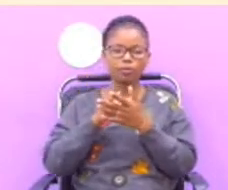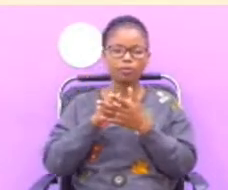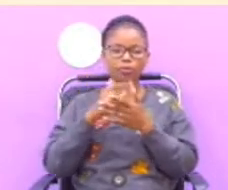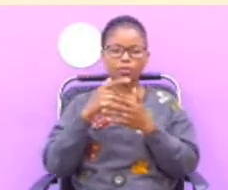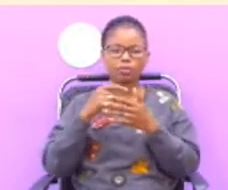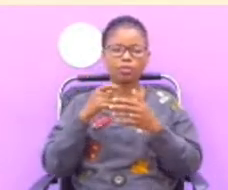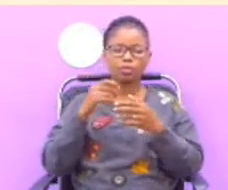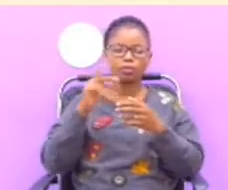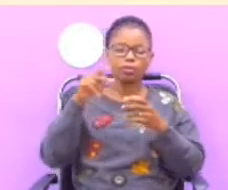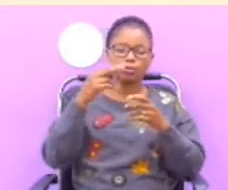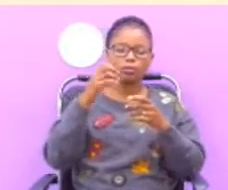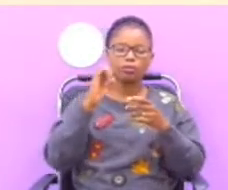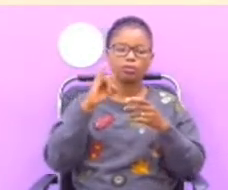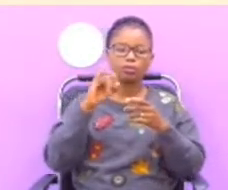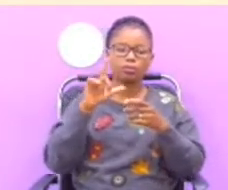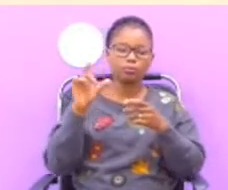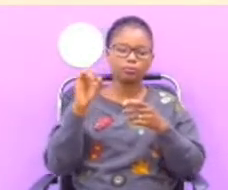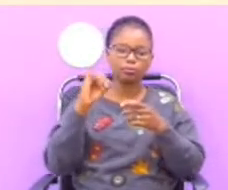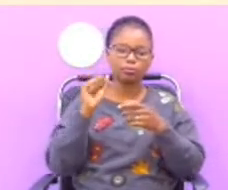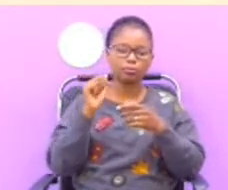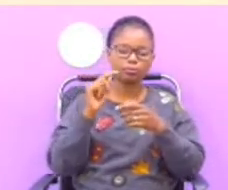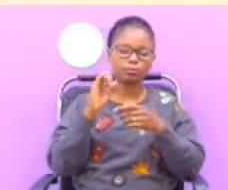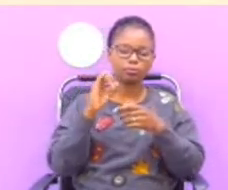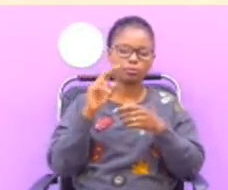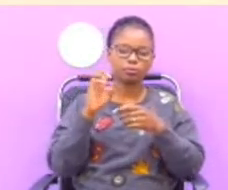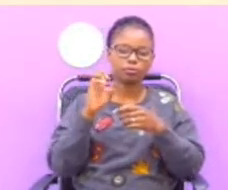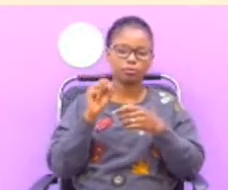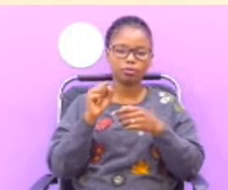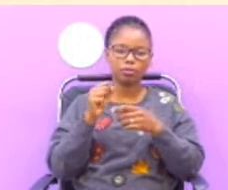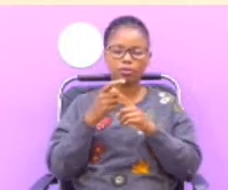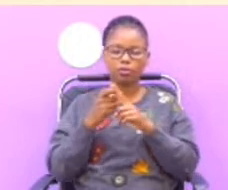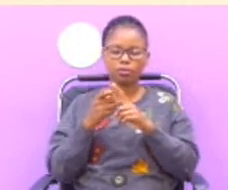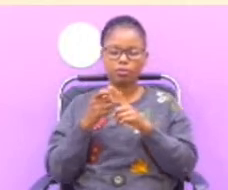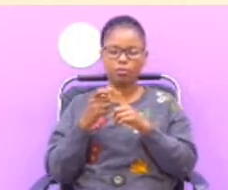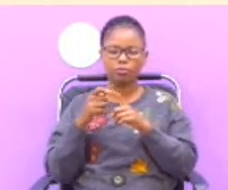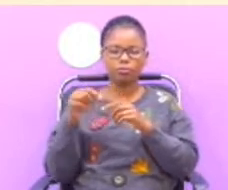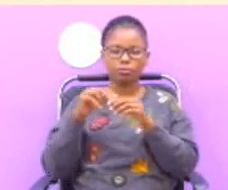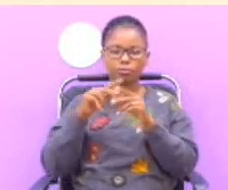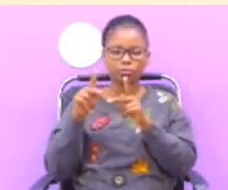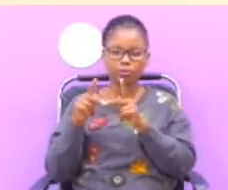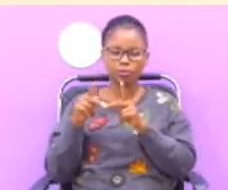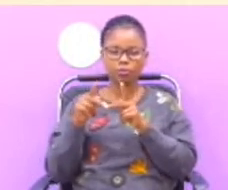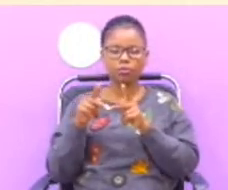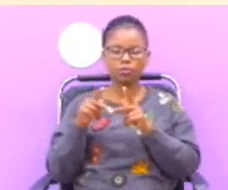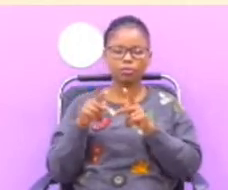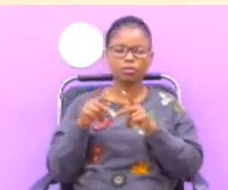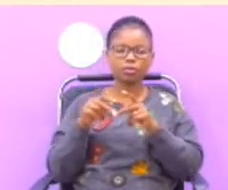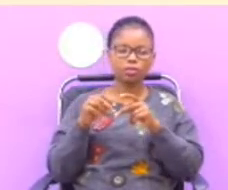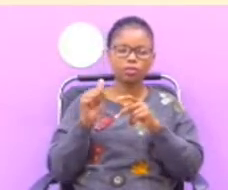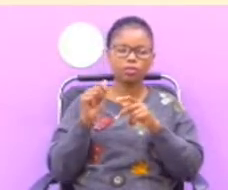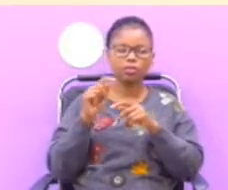moimeko fitori. Bwana asifiwe sana. Na suriata gemaruta kiri.